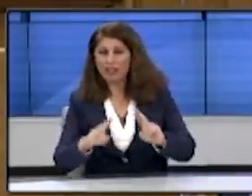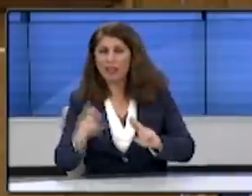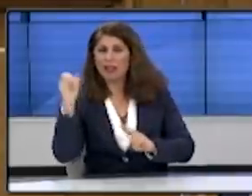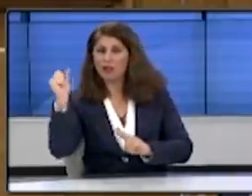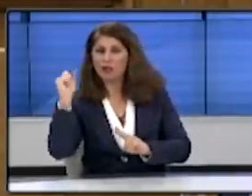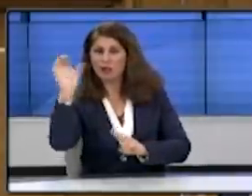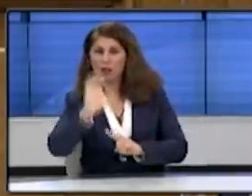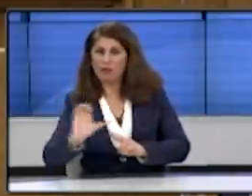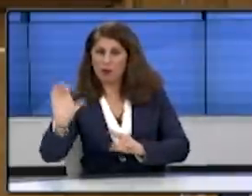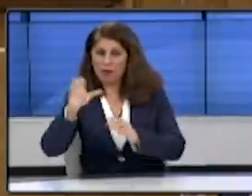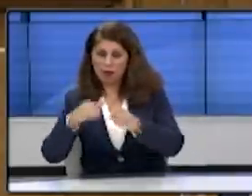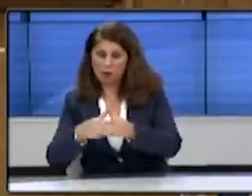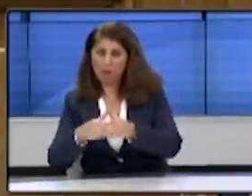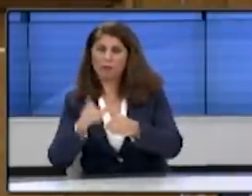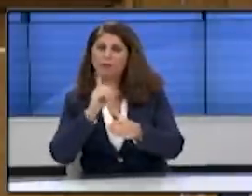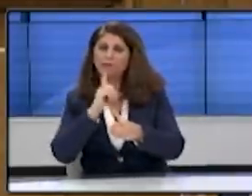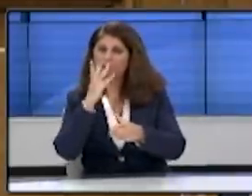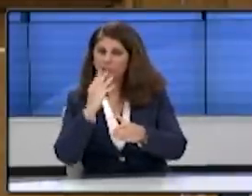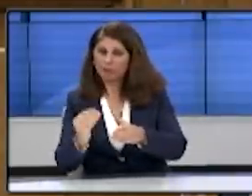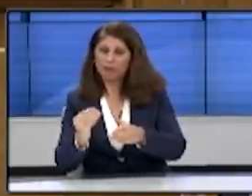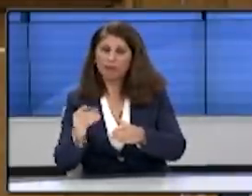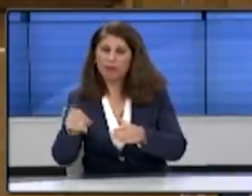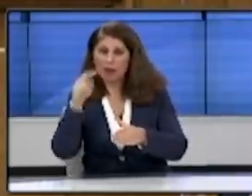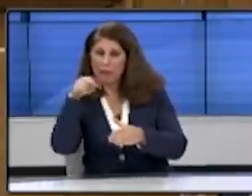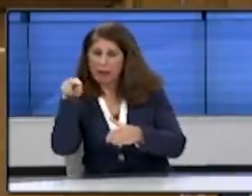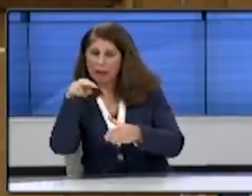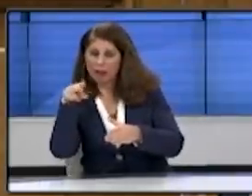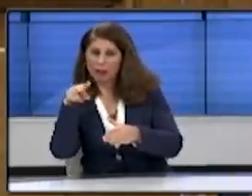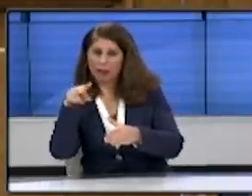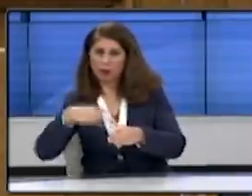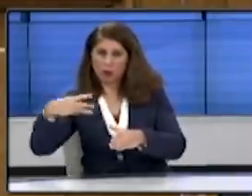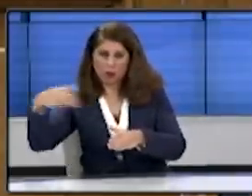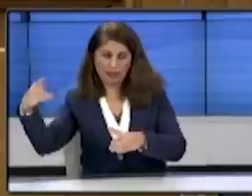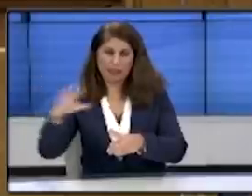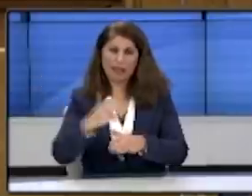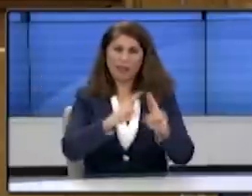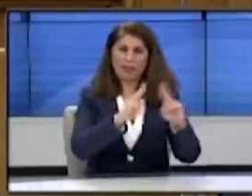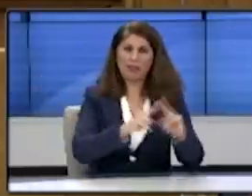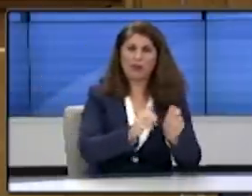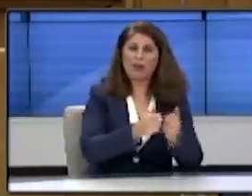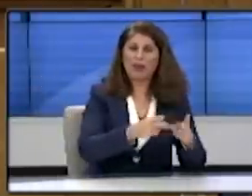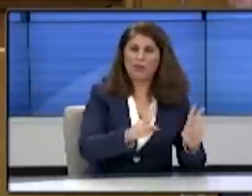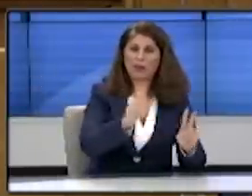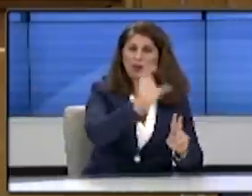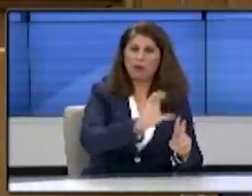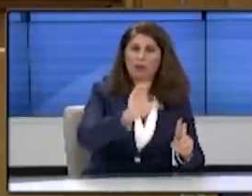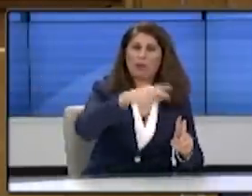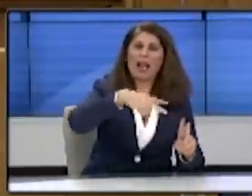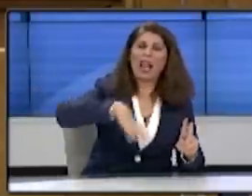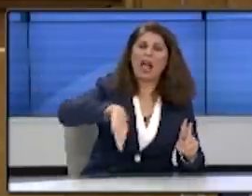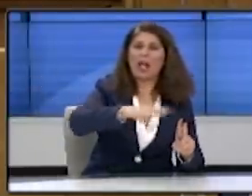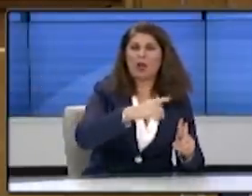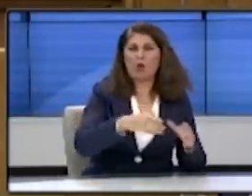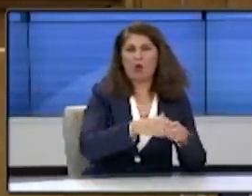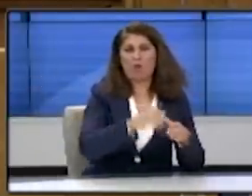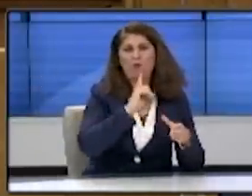το Σοσιαλιστικό Ευρωπαϊκό Κόμμα, όπως το ΠΑΣΟΚ και ως παρατηρητής ο ΣΥΡΙΖΑ, είτε στη Διεθνή του Φιλελευθερισμού και το Ευρωπαϊκό Λαϊκό Κόμμα,